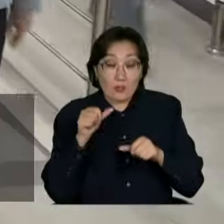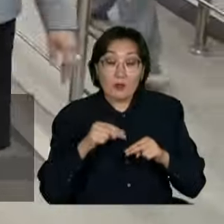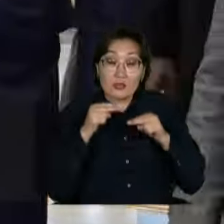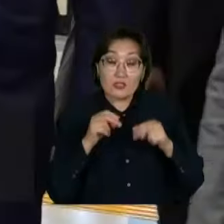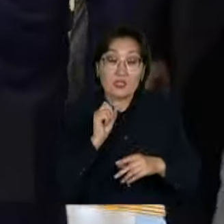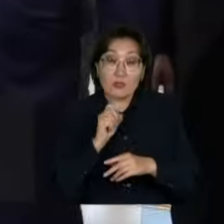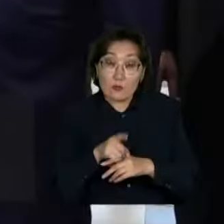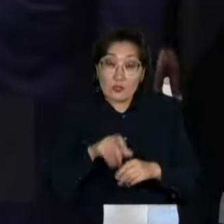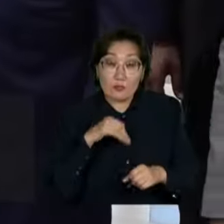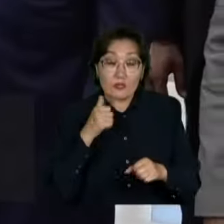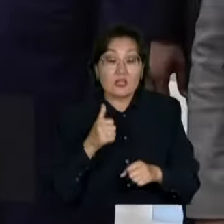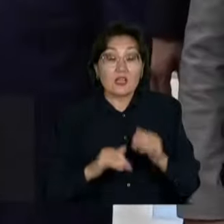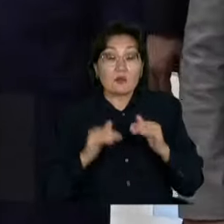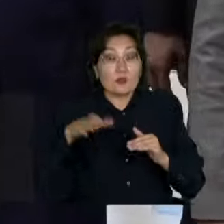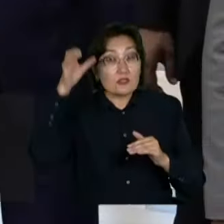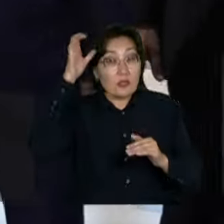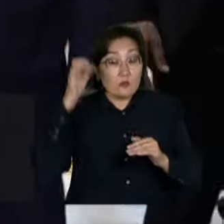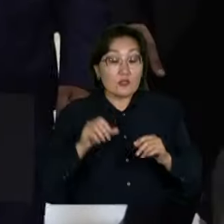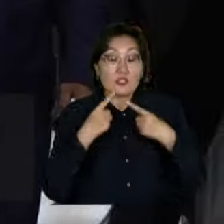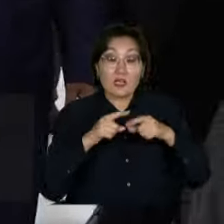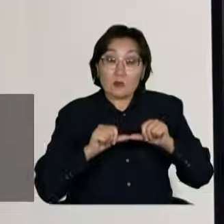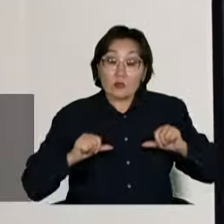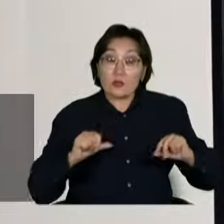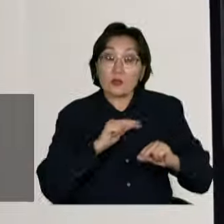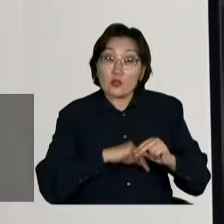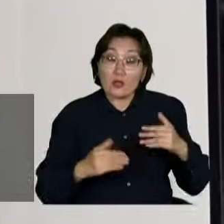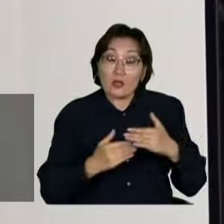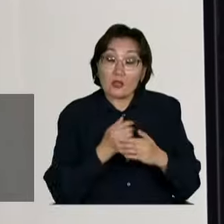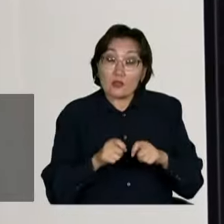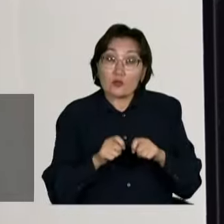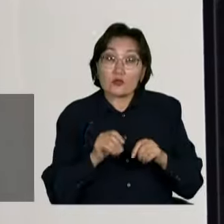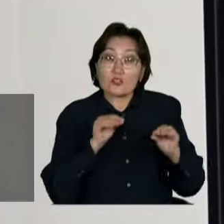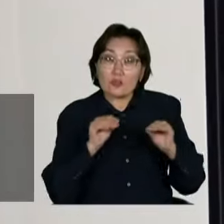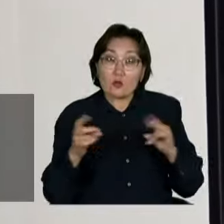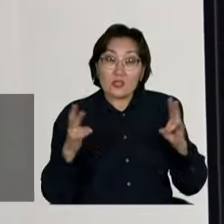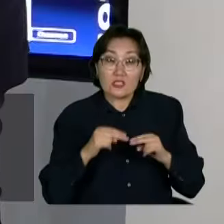бөлуді тапсырып, жоғары ғылыми техникалық комиссияның жұмысын қайта құру қажеттілігіне назар аударды.